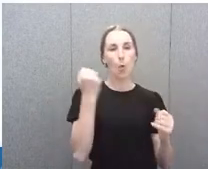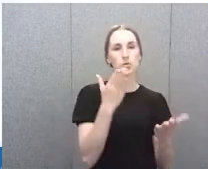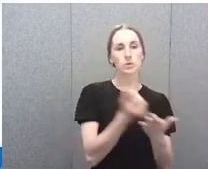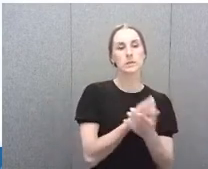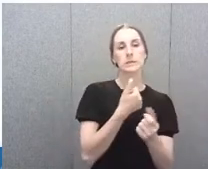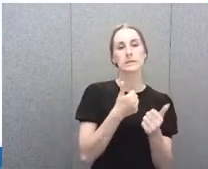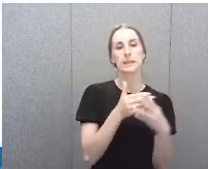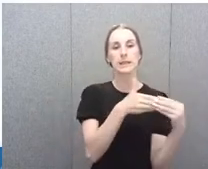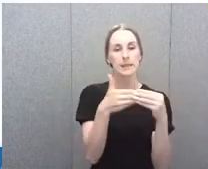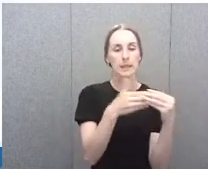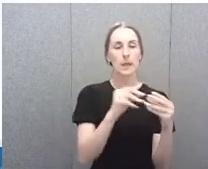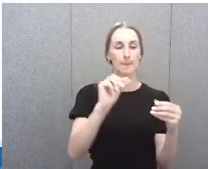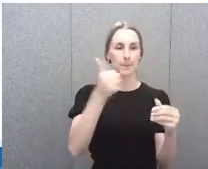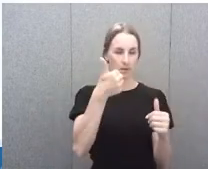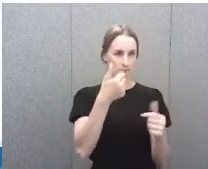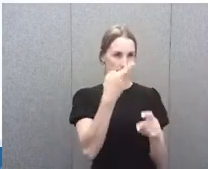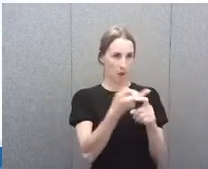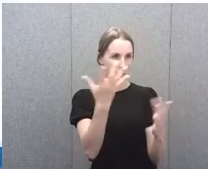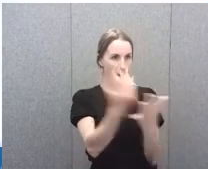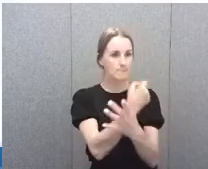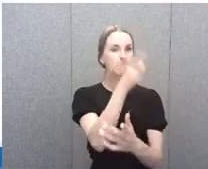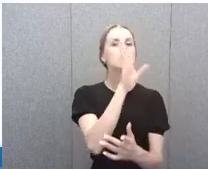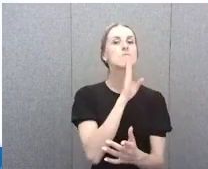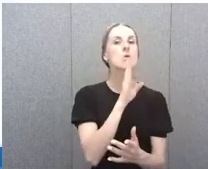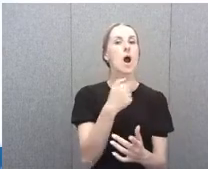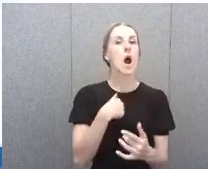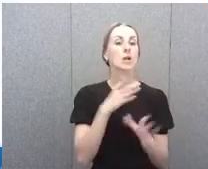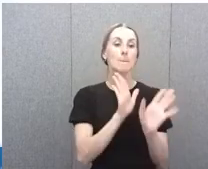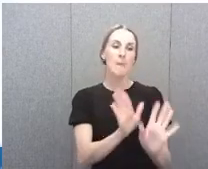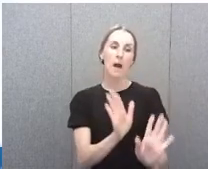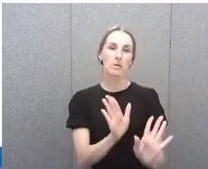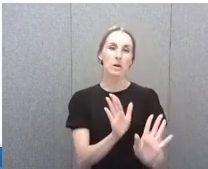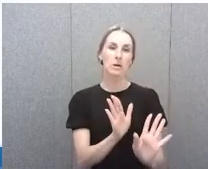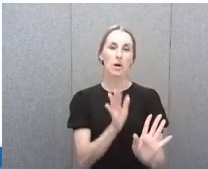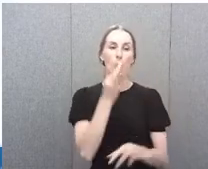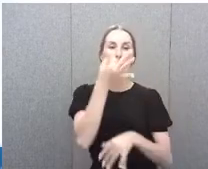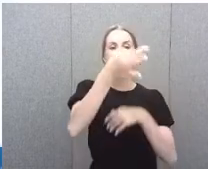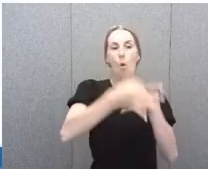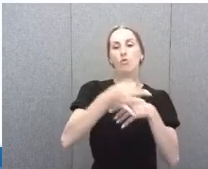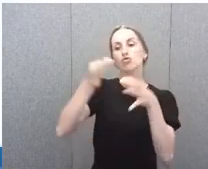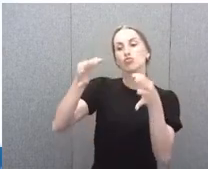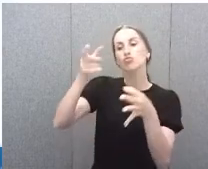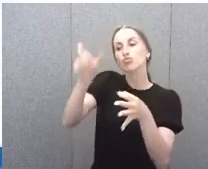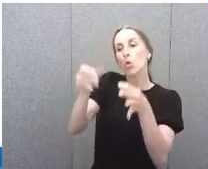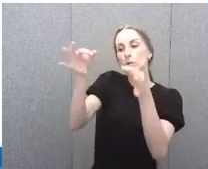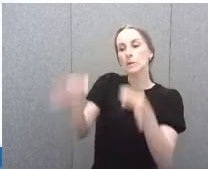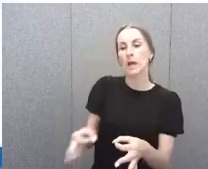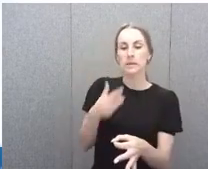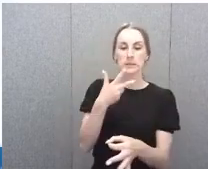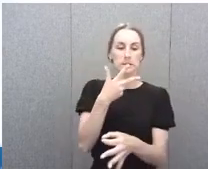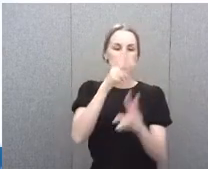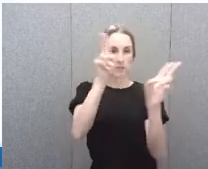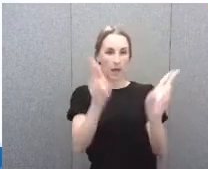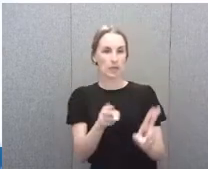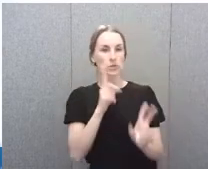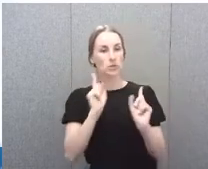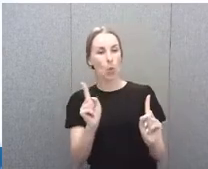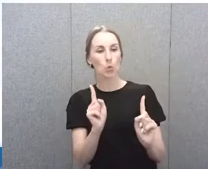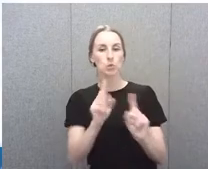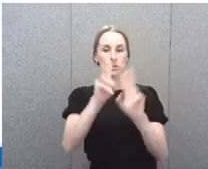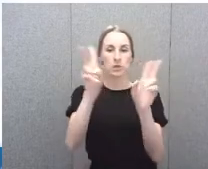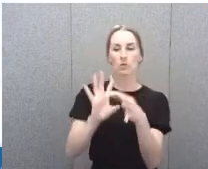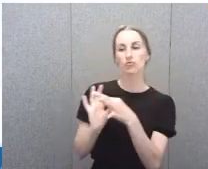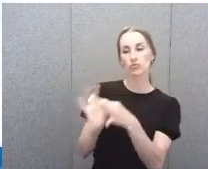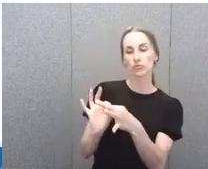политическую силу в стране. И то, что председатель стала женщина, и я, заместитель, тоже женщина, и я отвечаю за